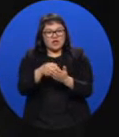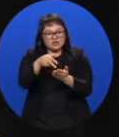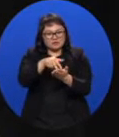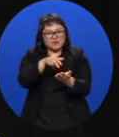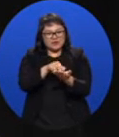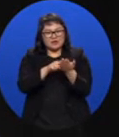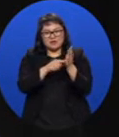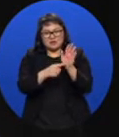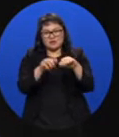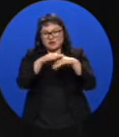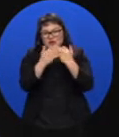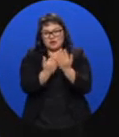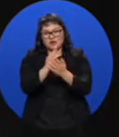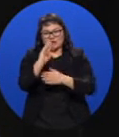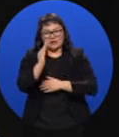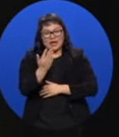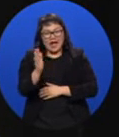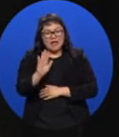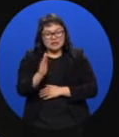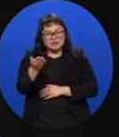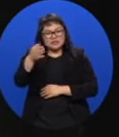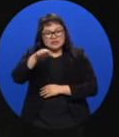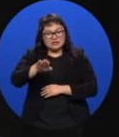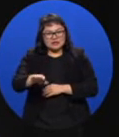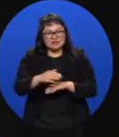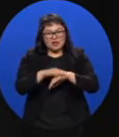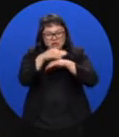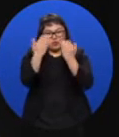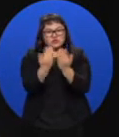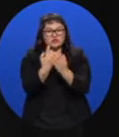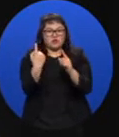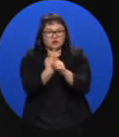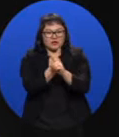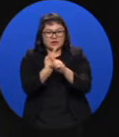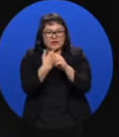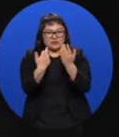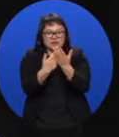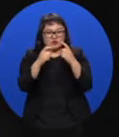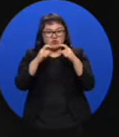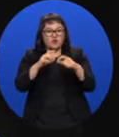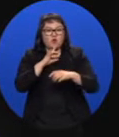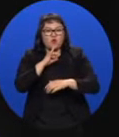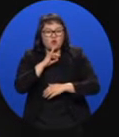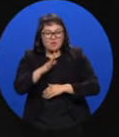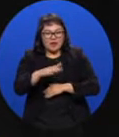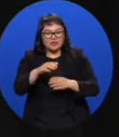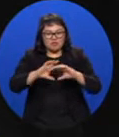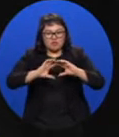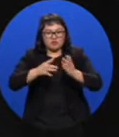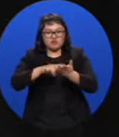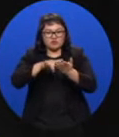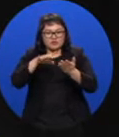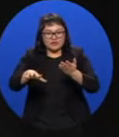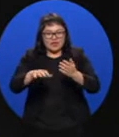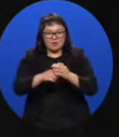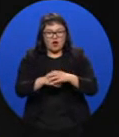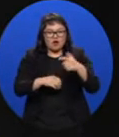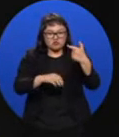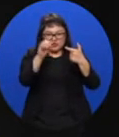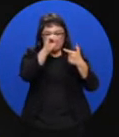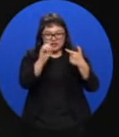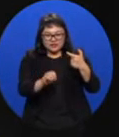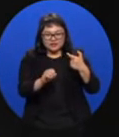아니고 전반적으로 다 고쳐 나가야지 뭐 제주 특별자치도만 뭐 국세